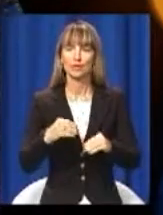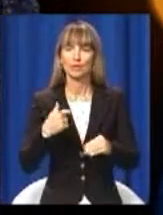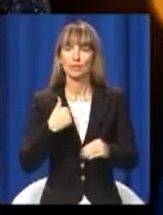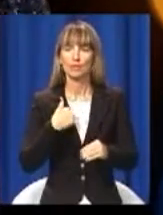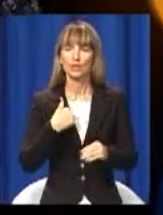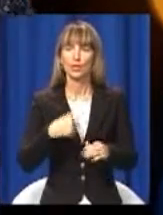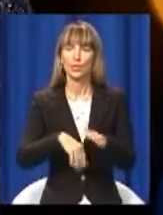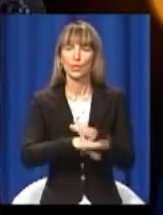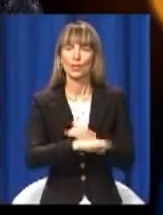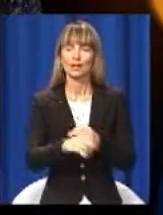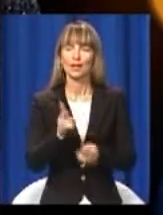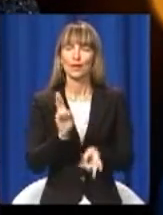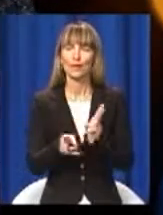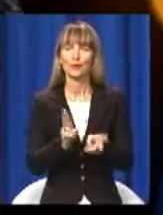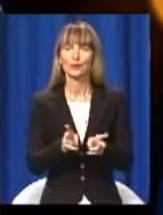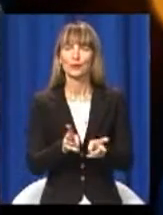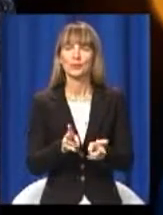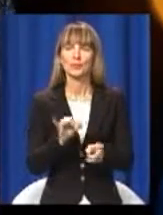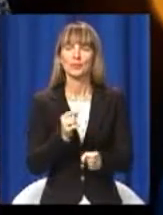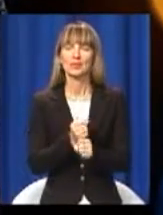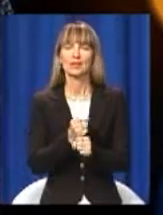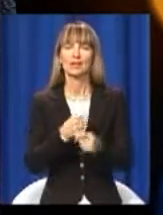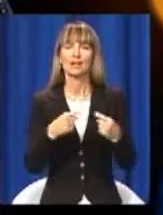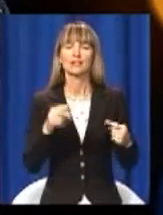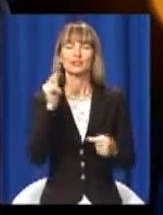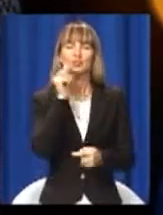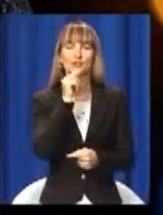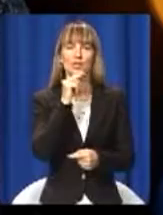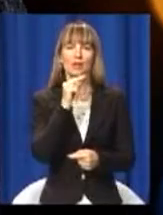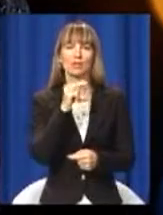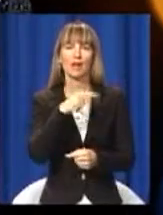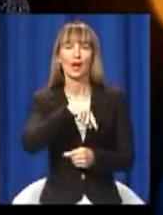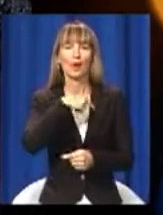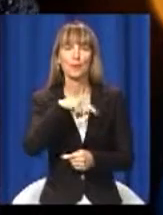на кухню, делаем всякий чай, компот,